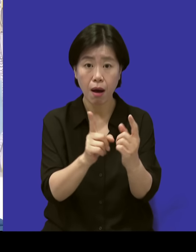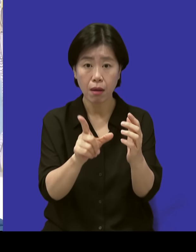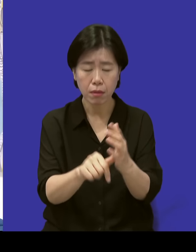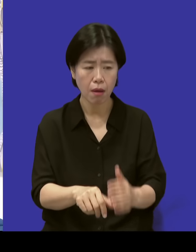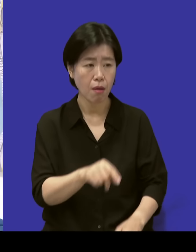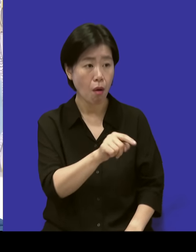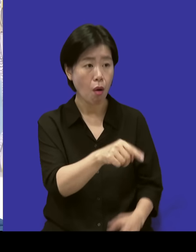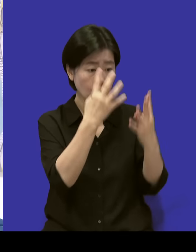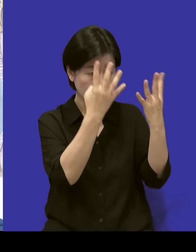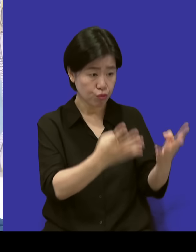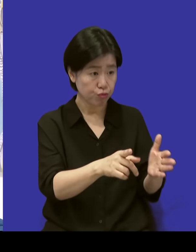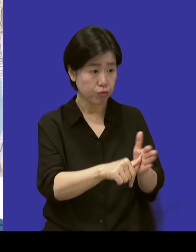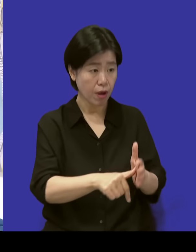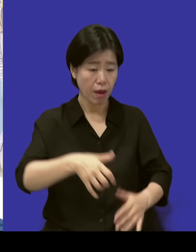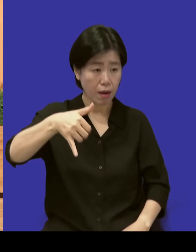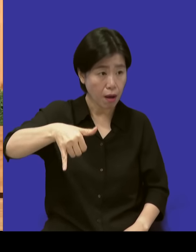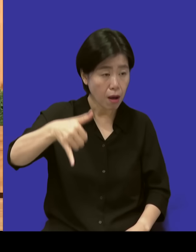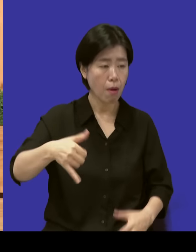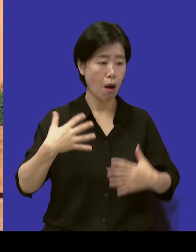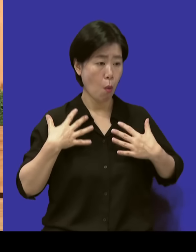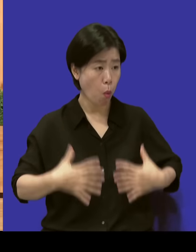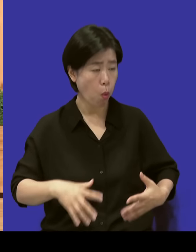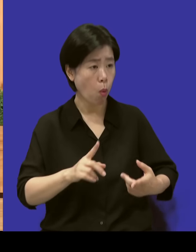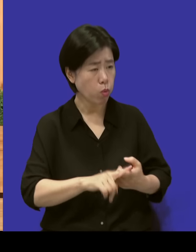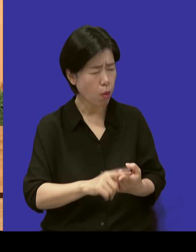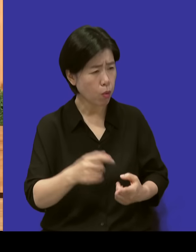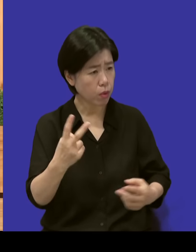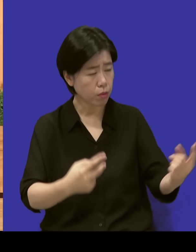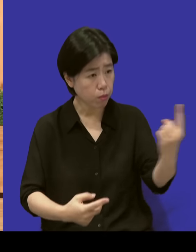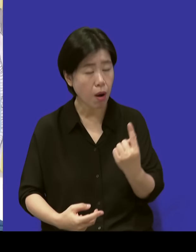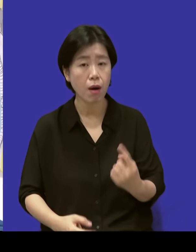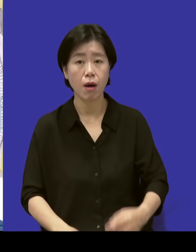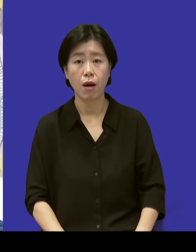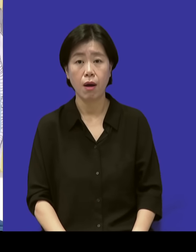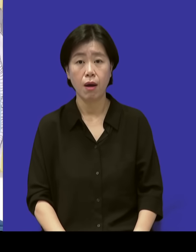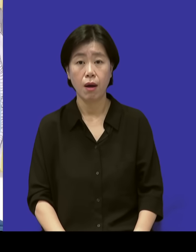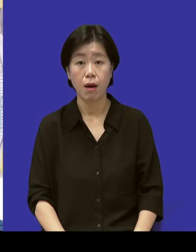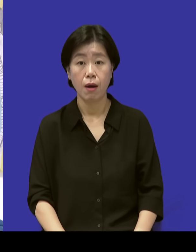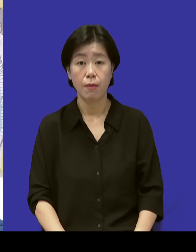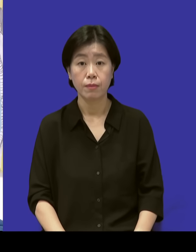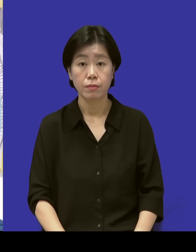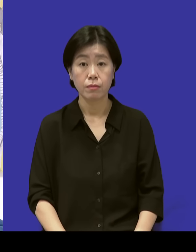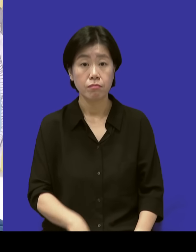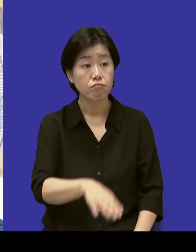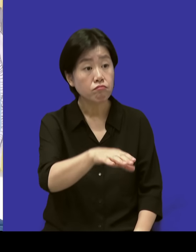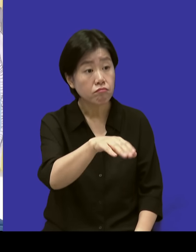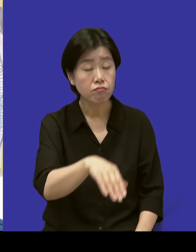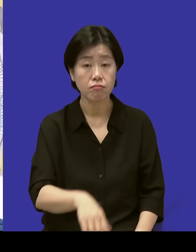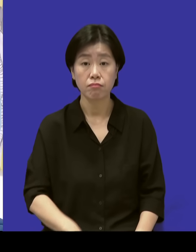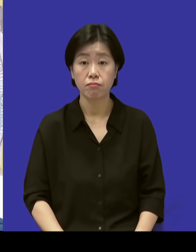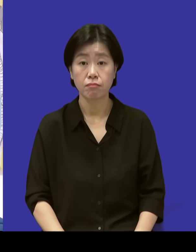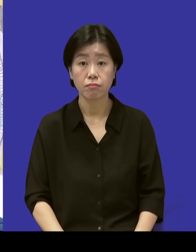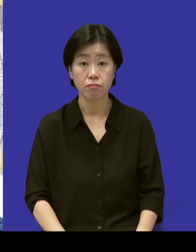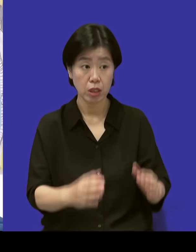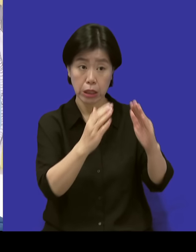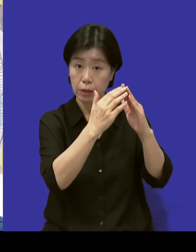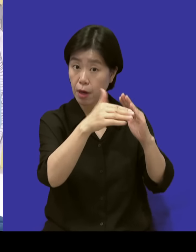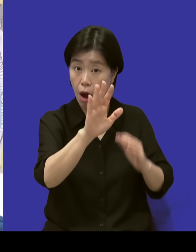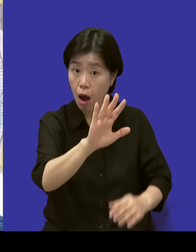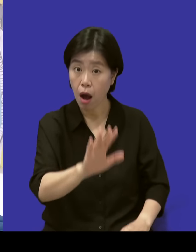그대로이고 출소할 때 들고 왔던 가방 그대로 온 거예요? 왜 온 거예요? 그래서 누구야 집에 안